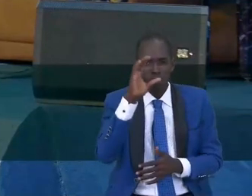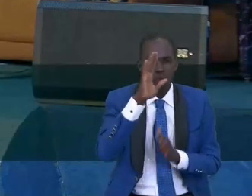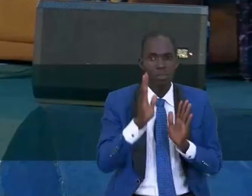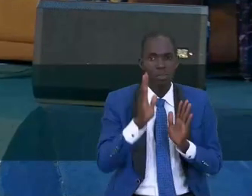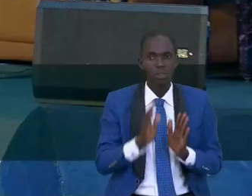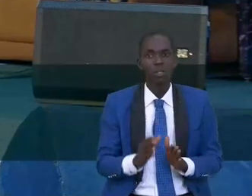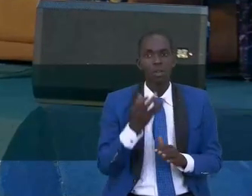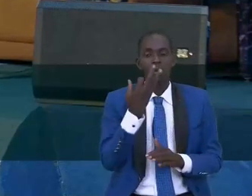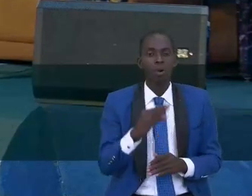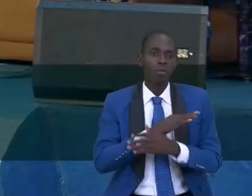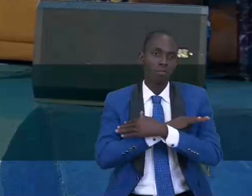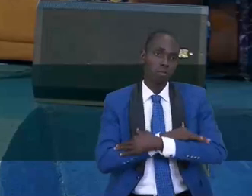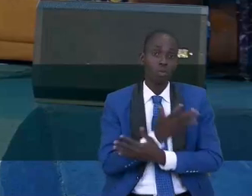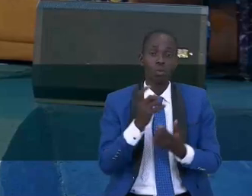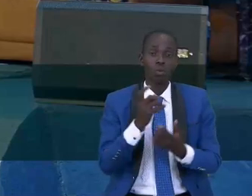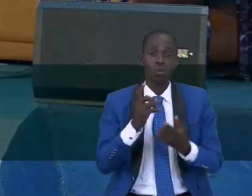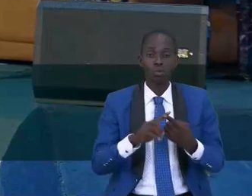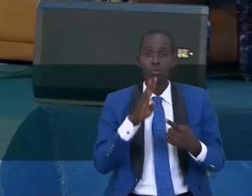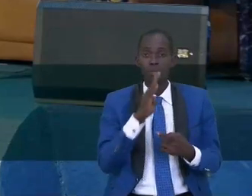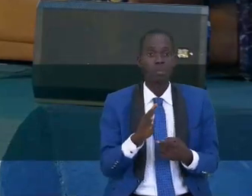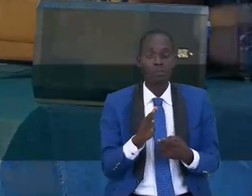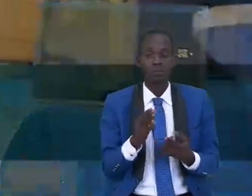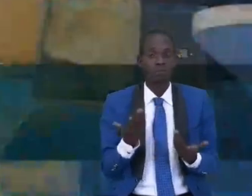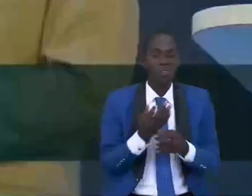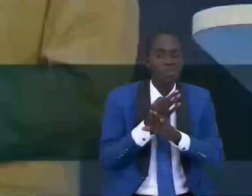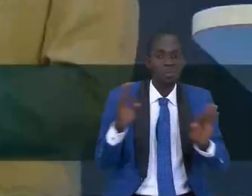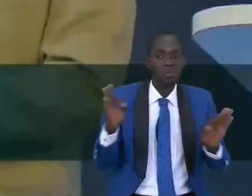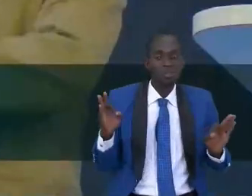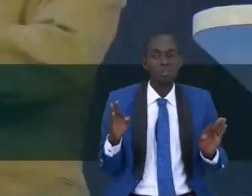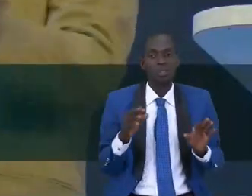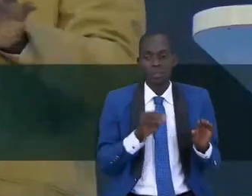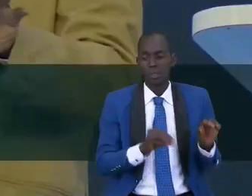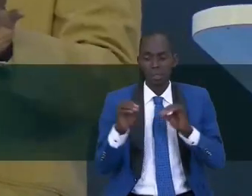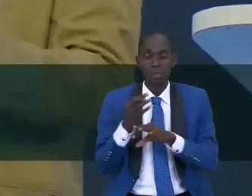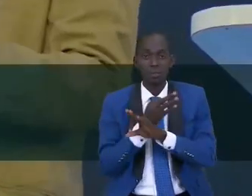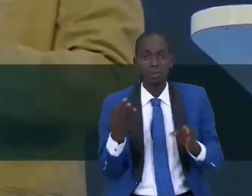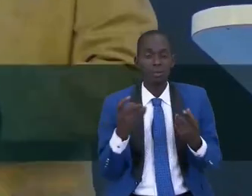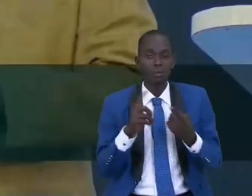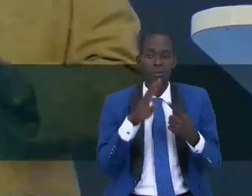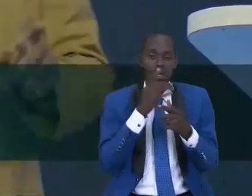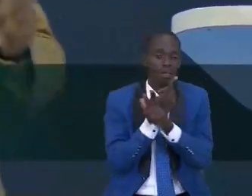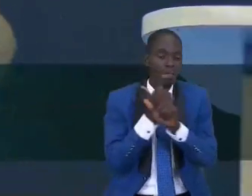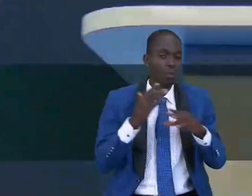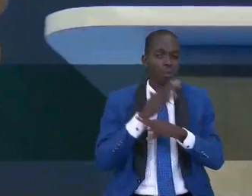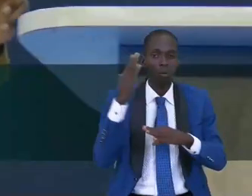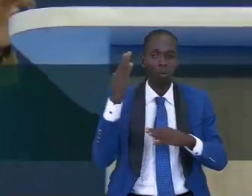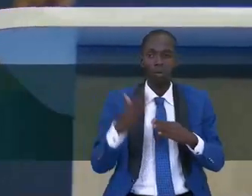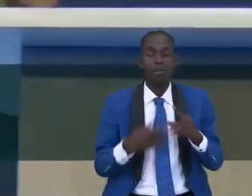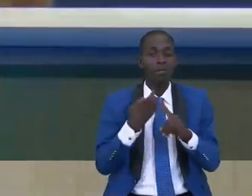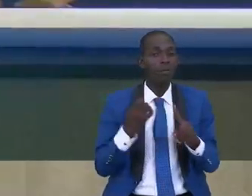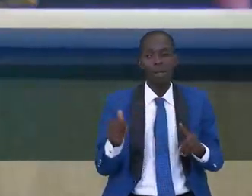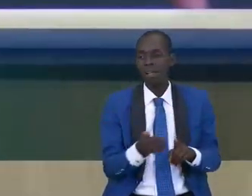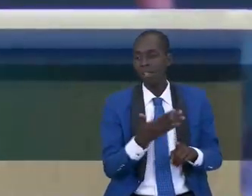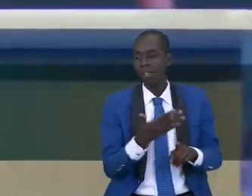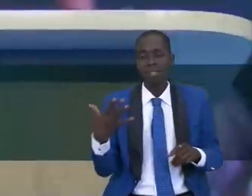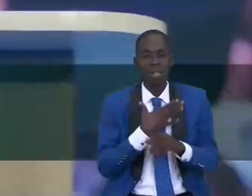cherchent le soulagement par la foi. Tu vas vouloir être soulagé, être affranchi, libéré